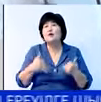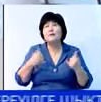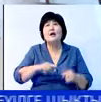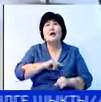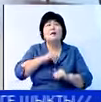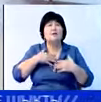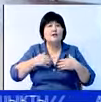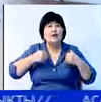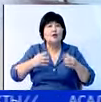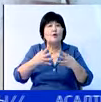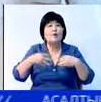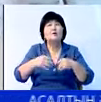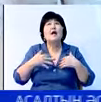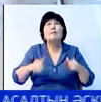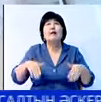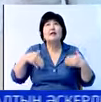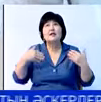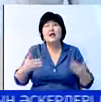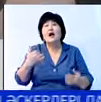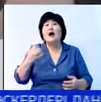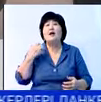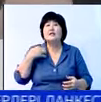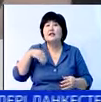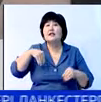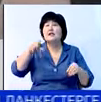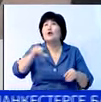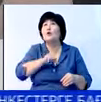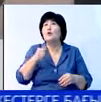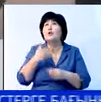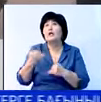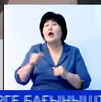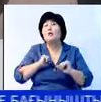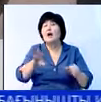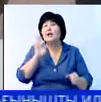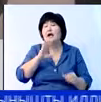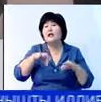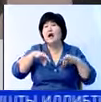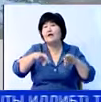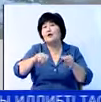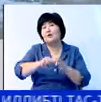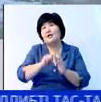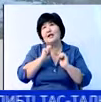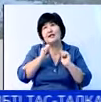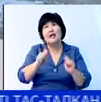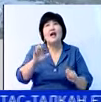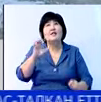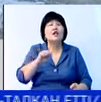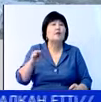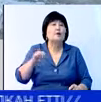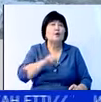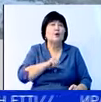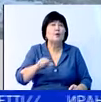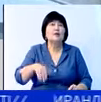мықты денсаулық, отбасына амандық тіледі. Ал Сыр дихандары өз тараптарынан батыр анаға автокөліктің кілтін табыстады. Салима Жұмабекова